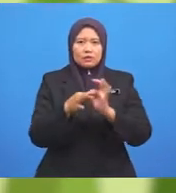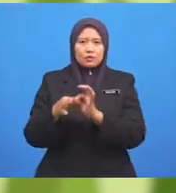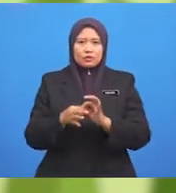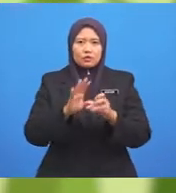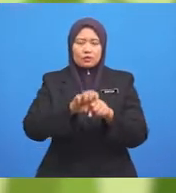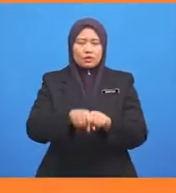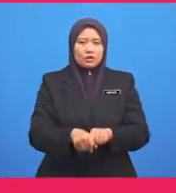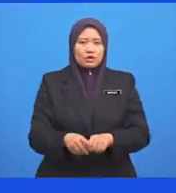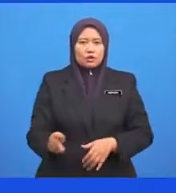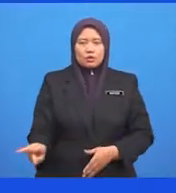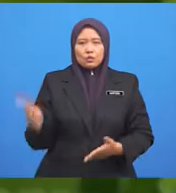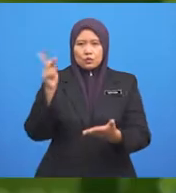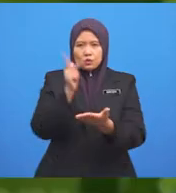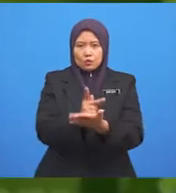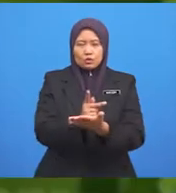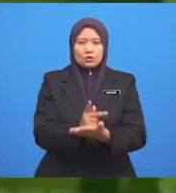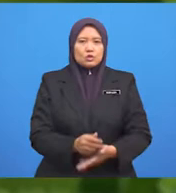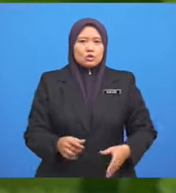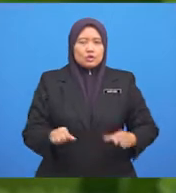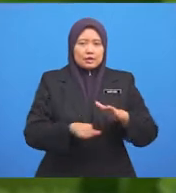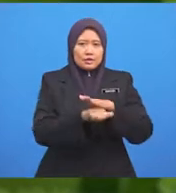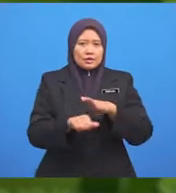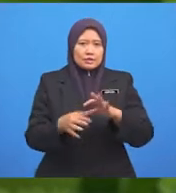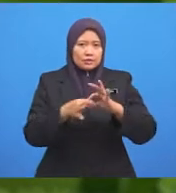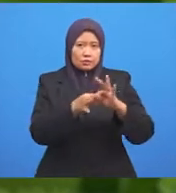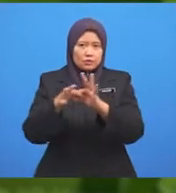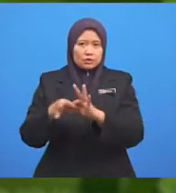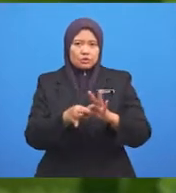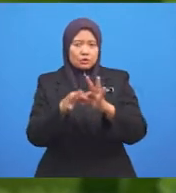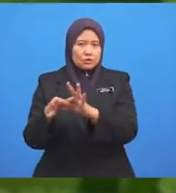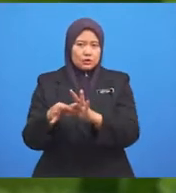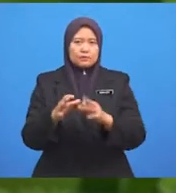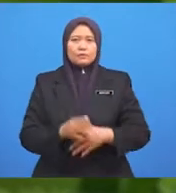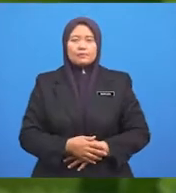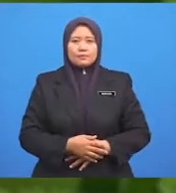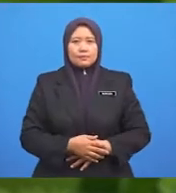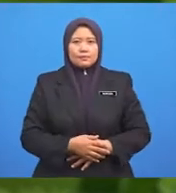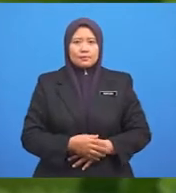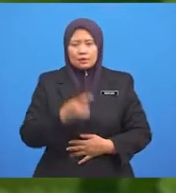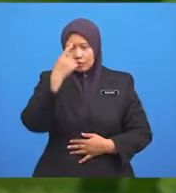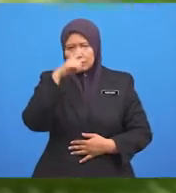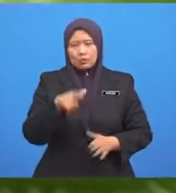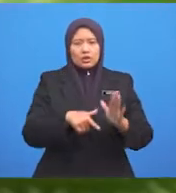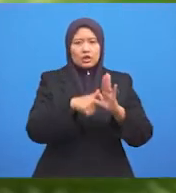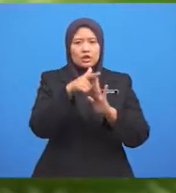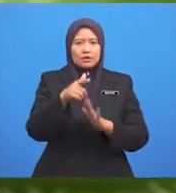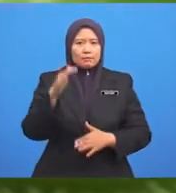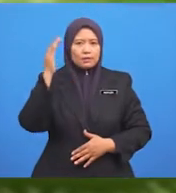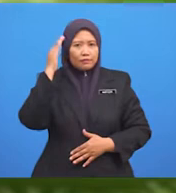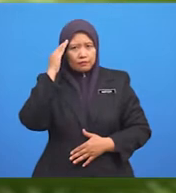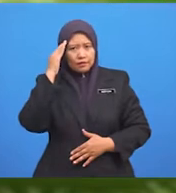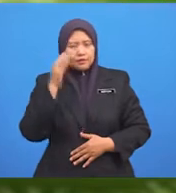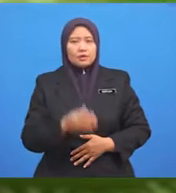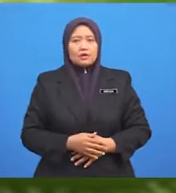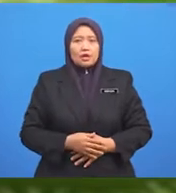asas perpaduan. Untuk lebih memahami tajuk kita pada hari ini, cikgu